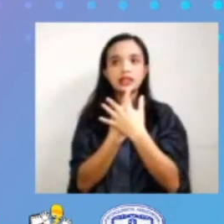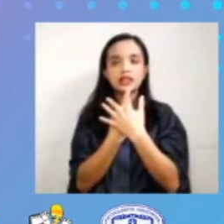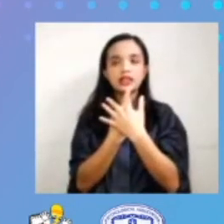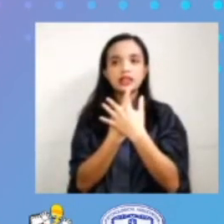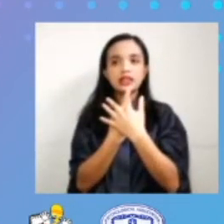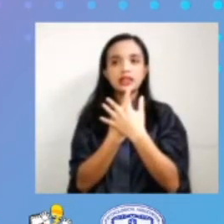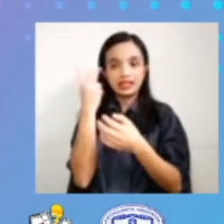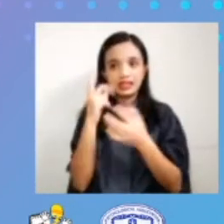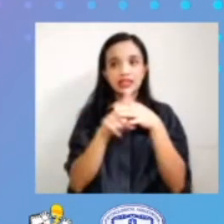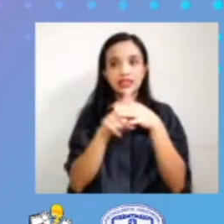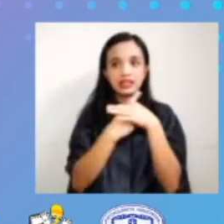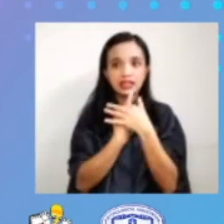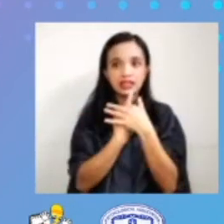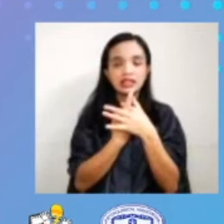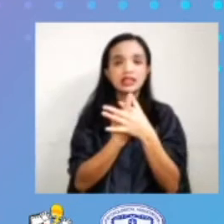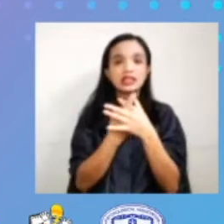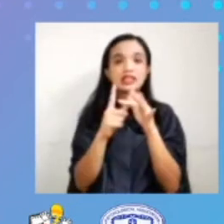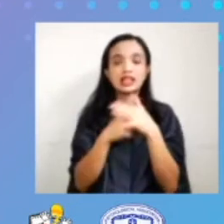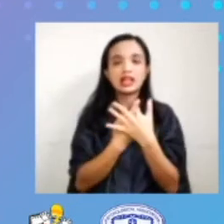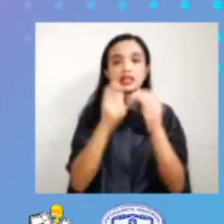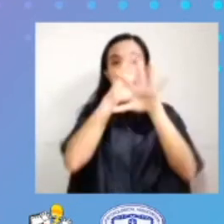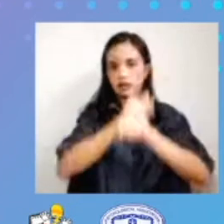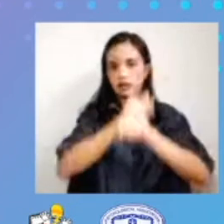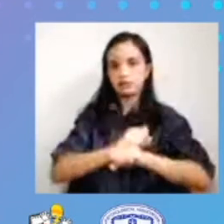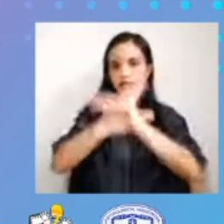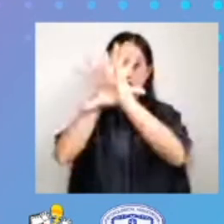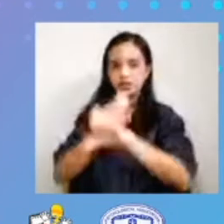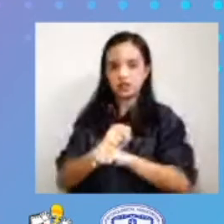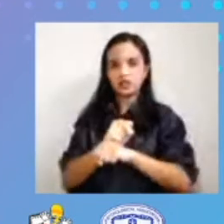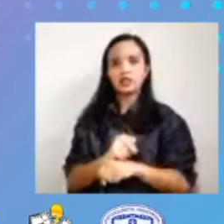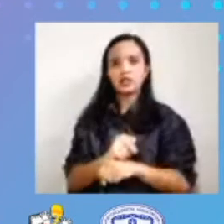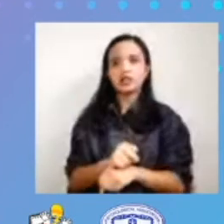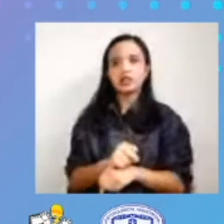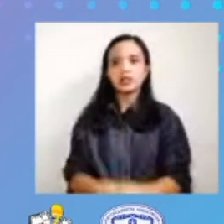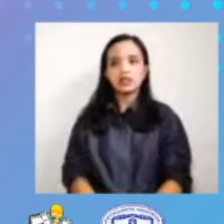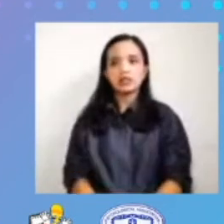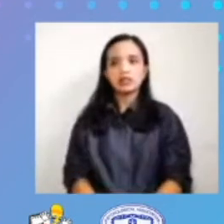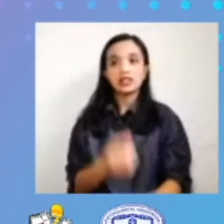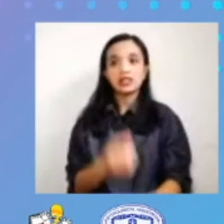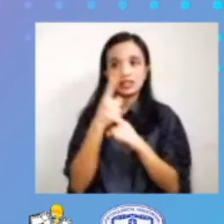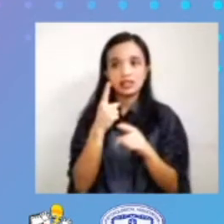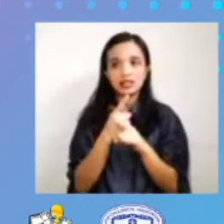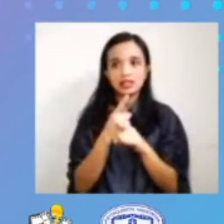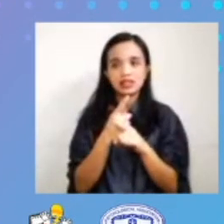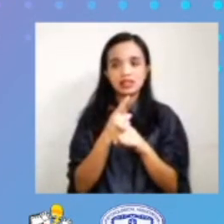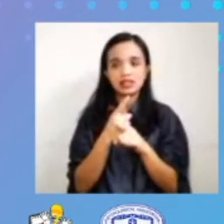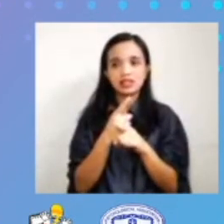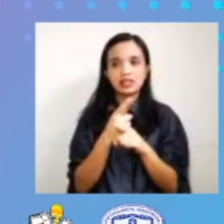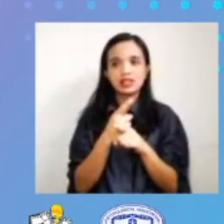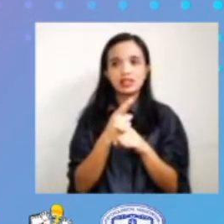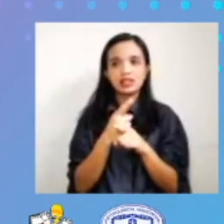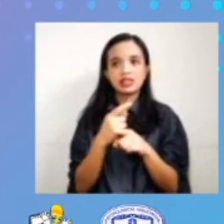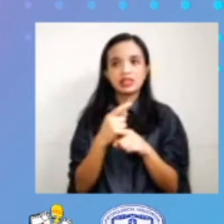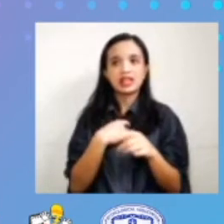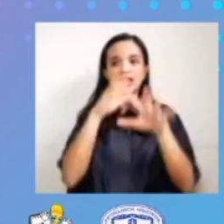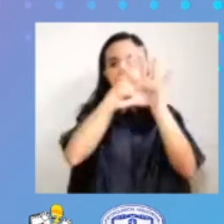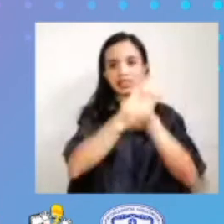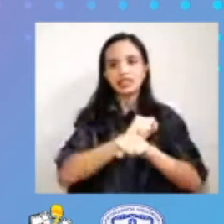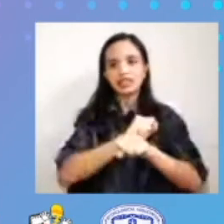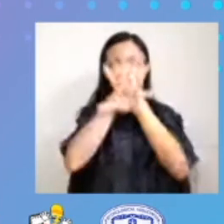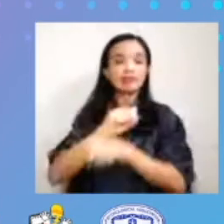No? Magkasama yan. The pleasure of the body is also the pleasure of the mind. Kaya you begin with scheduling.